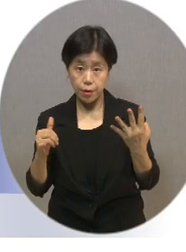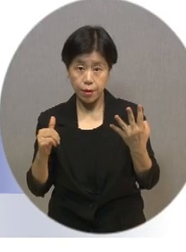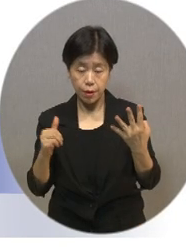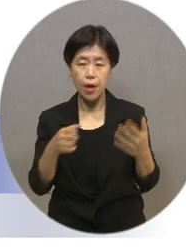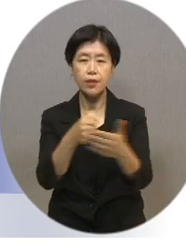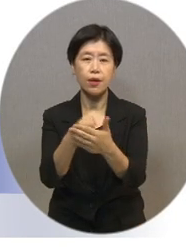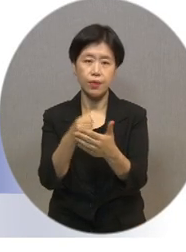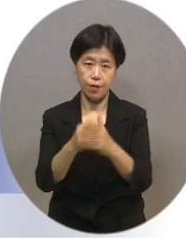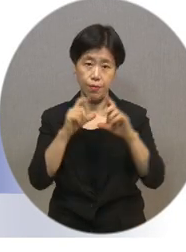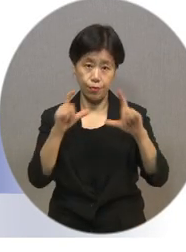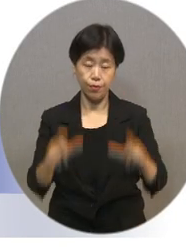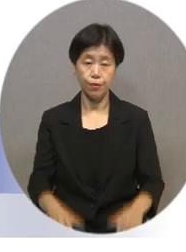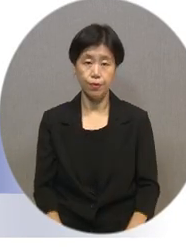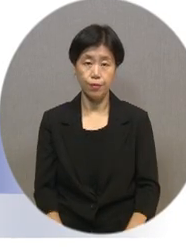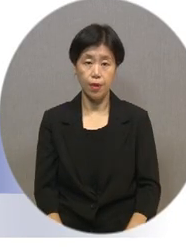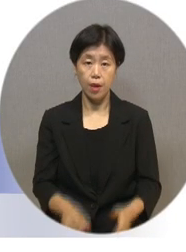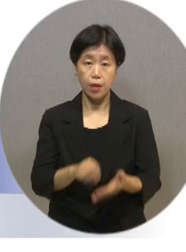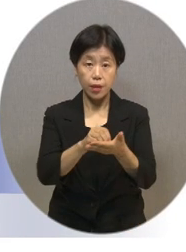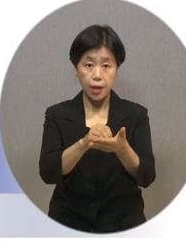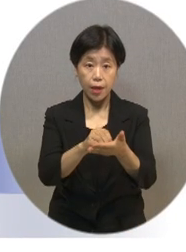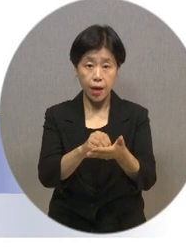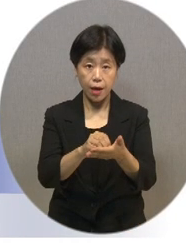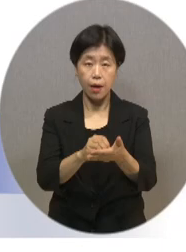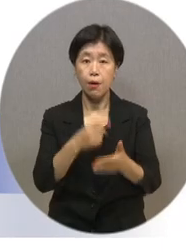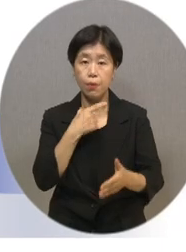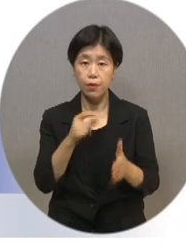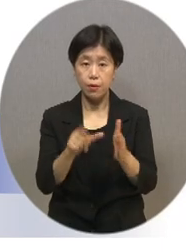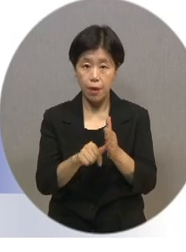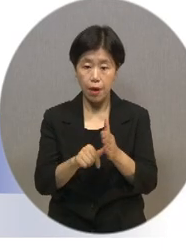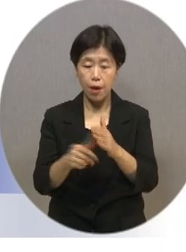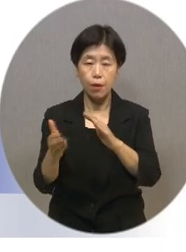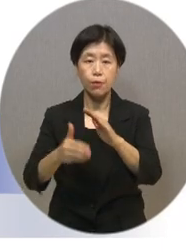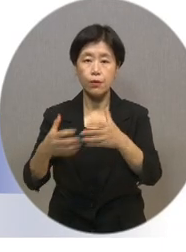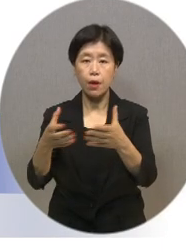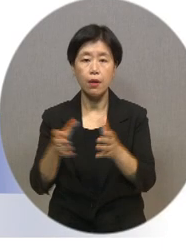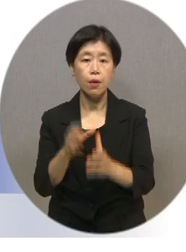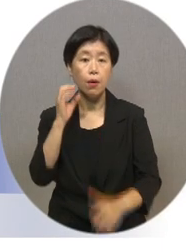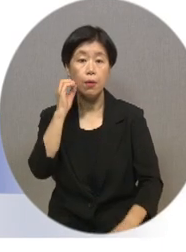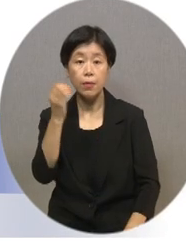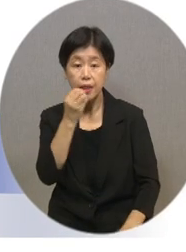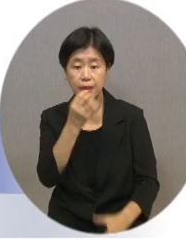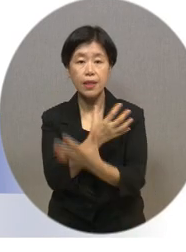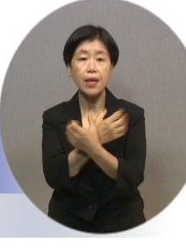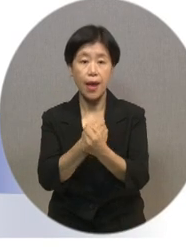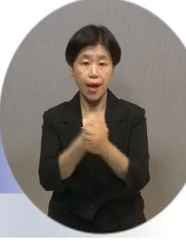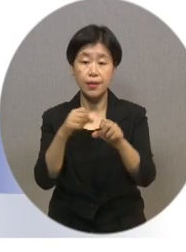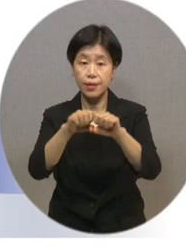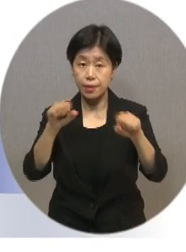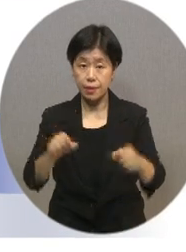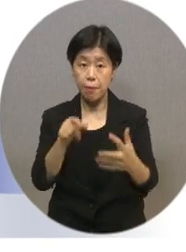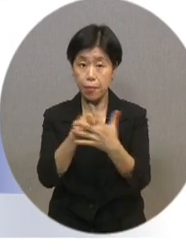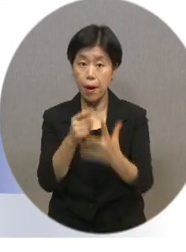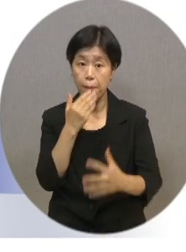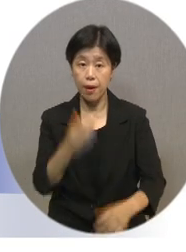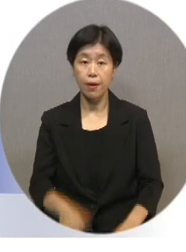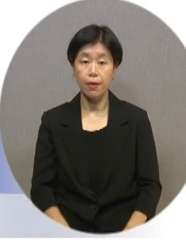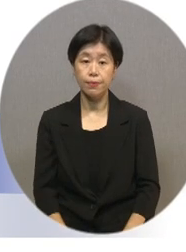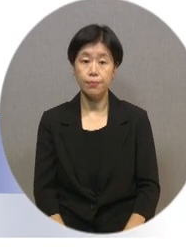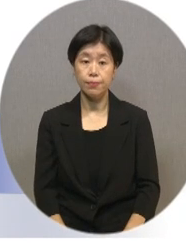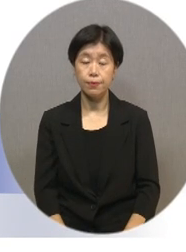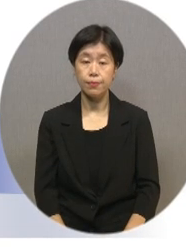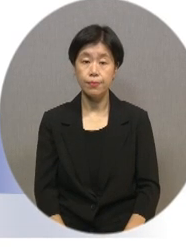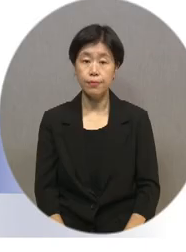말했습니다 참가 신청과 문의는 국립공원공단 홈페이지 예약 시스템에서 할 수 있습니다 한편